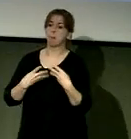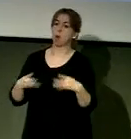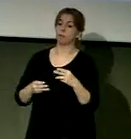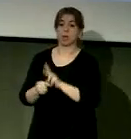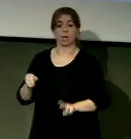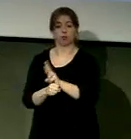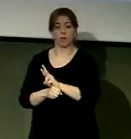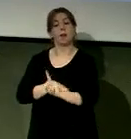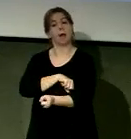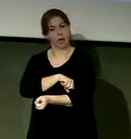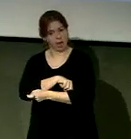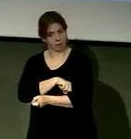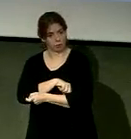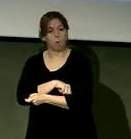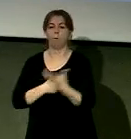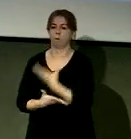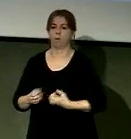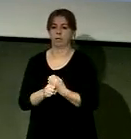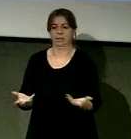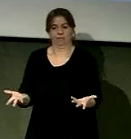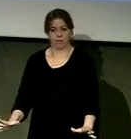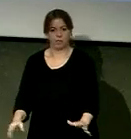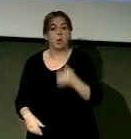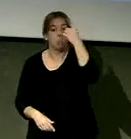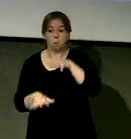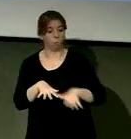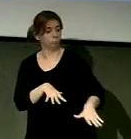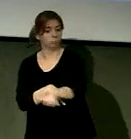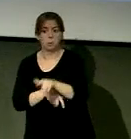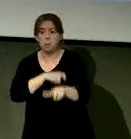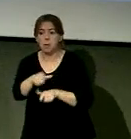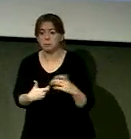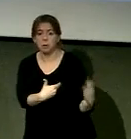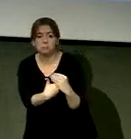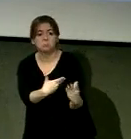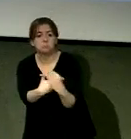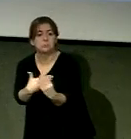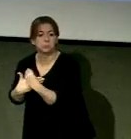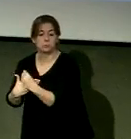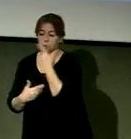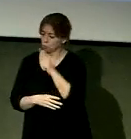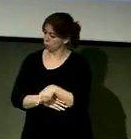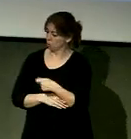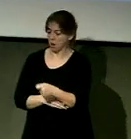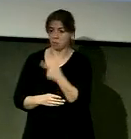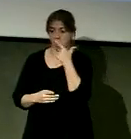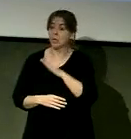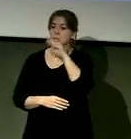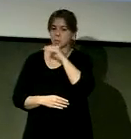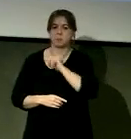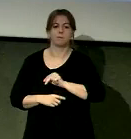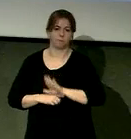régional addiction à destination de tous les acteurs de terrain, et ce travail vous sera présenté, je pense, cet